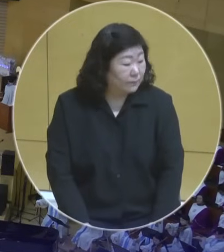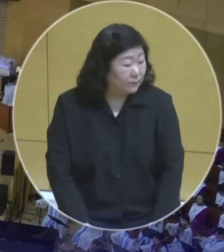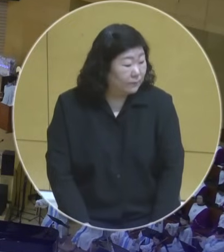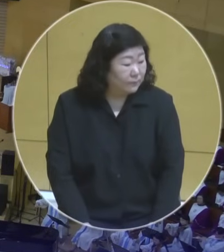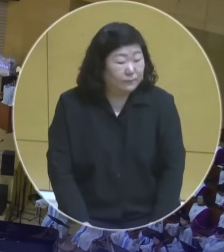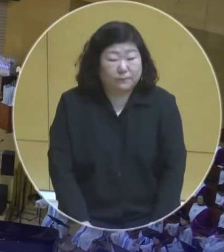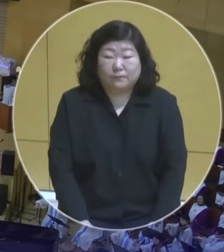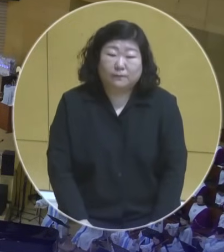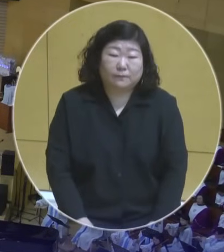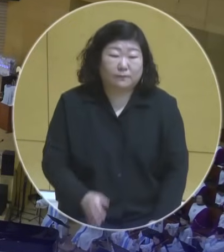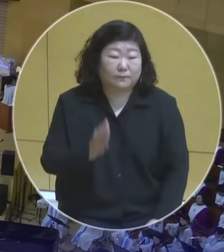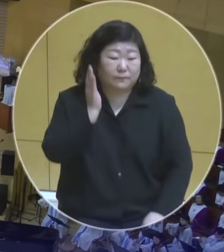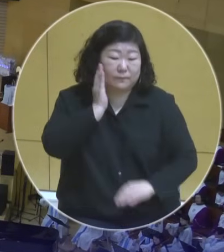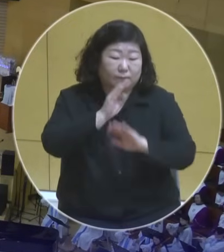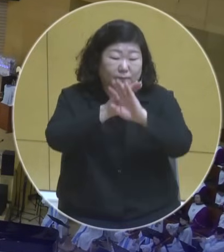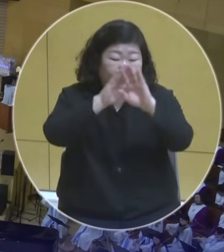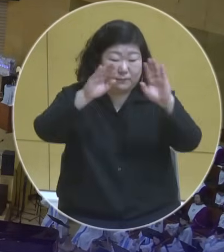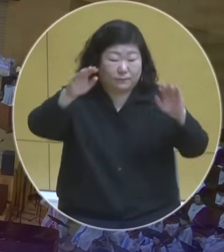아멘